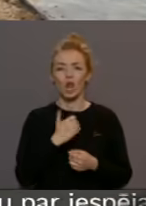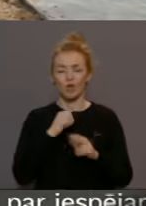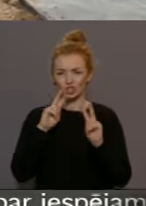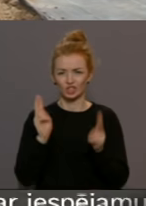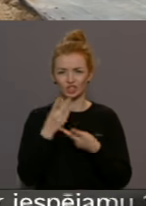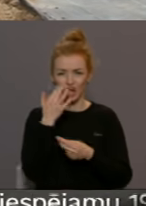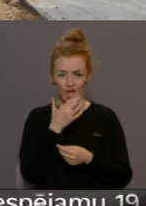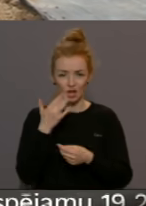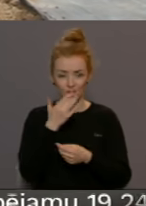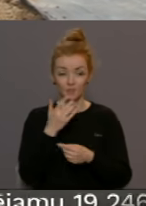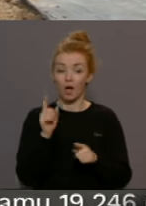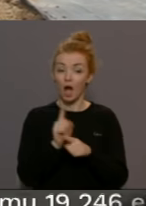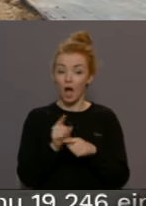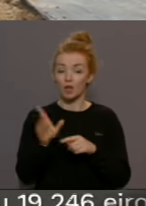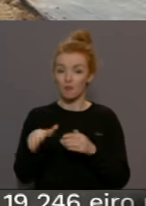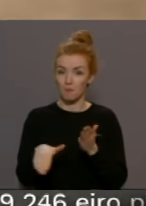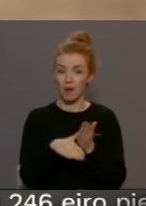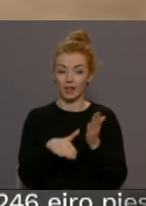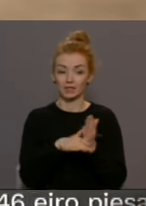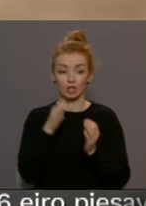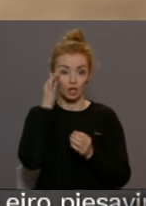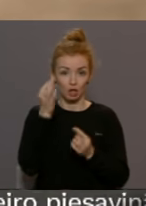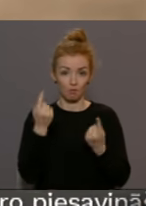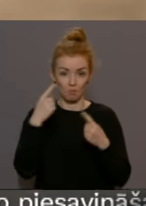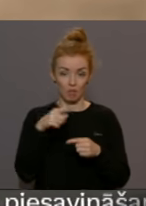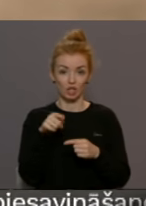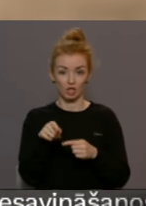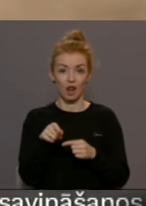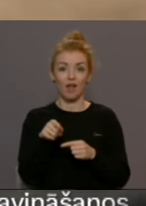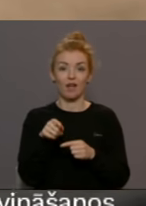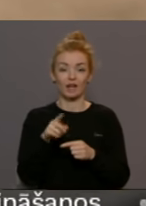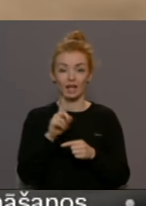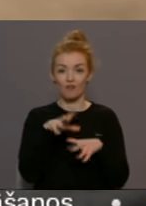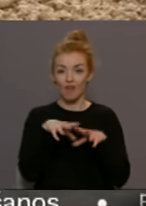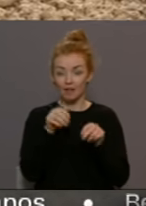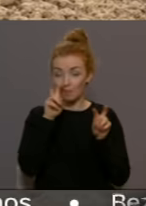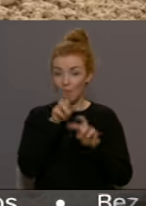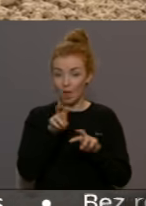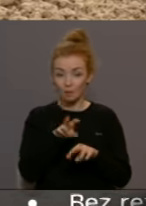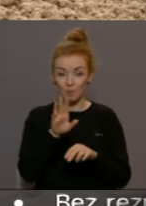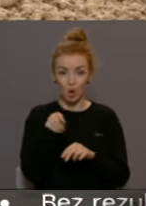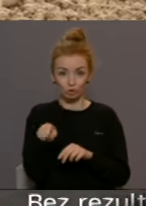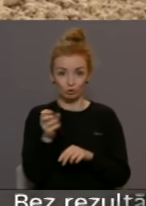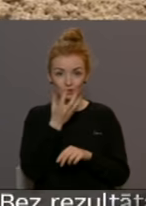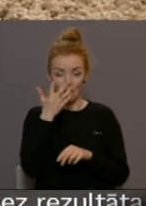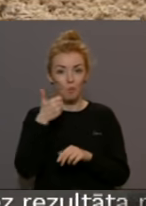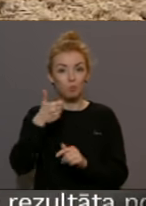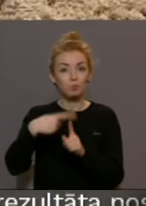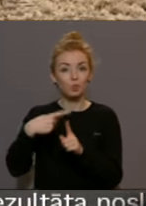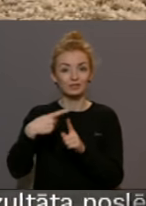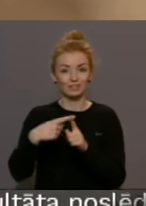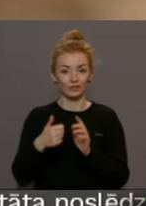dedzina. Tomēr augs var arī kalpot cilvēcei. Tieši šobrīd Vides risinājumu institūtā tiek veikti pētījumi par zaltenes labajām